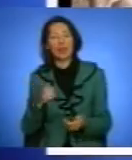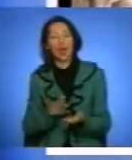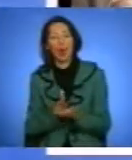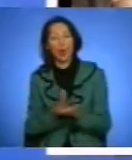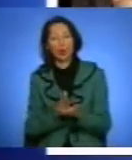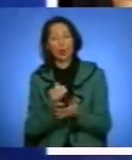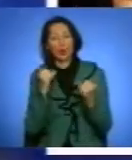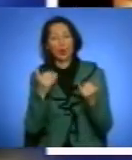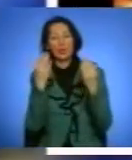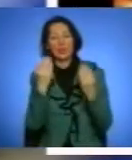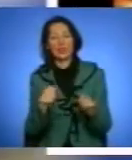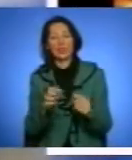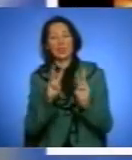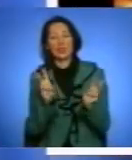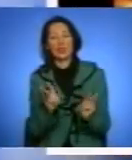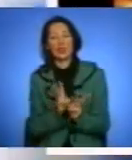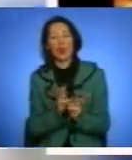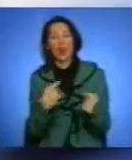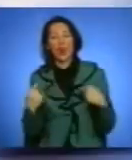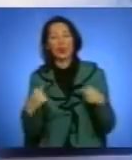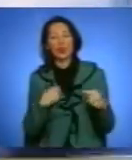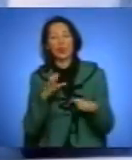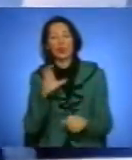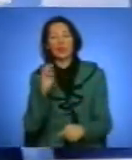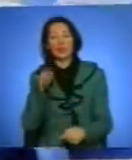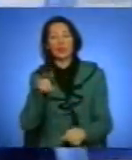Сьогодні – День святого первомученика Степана.